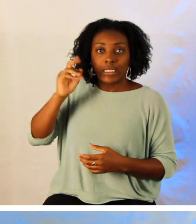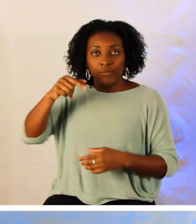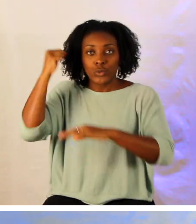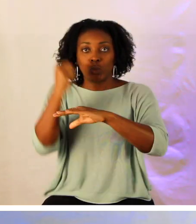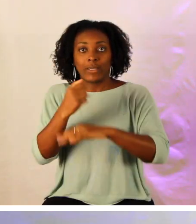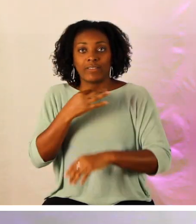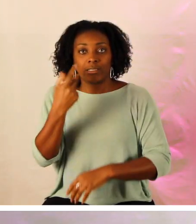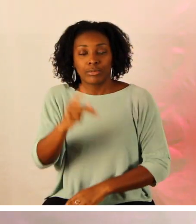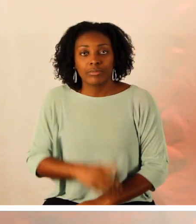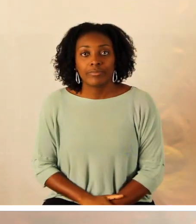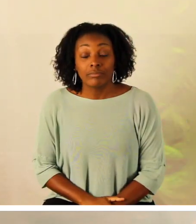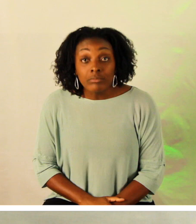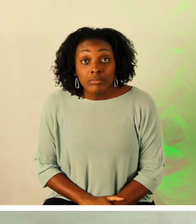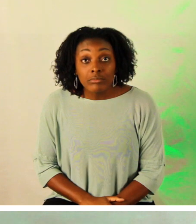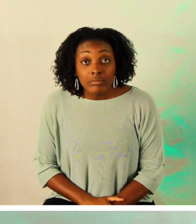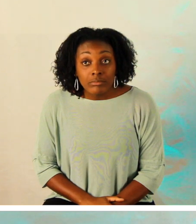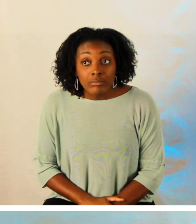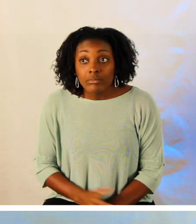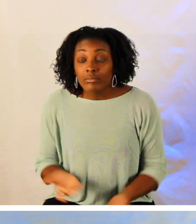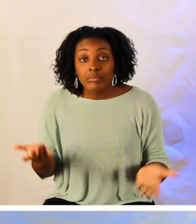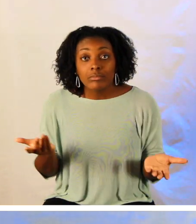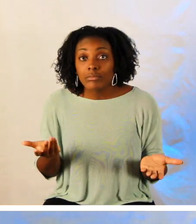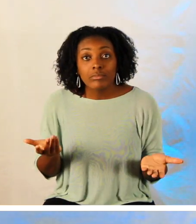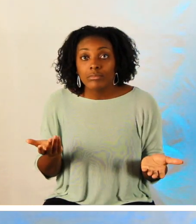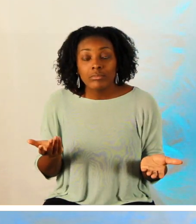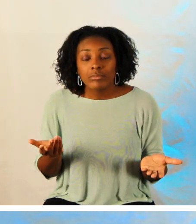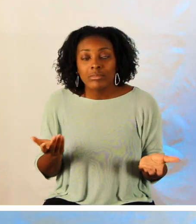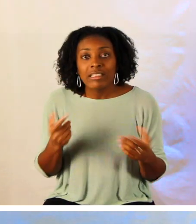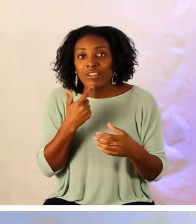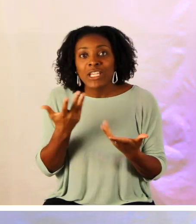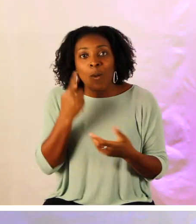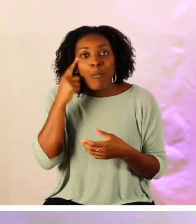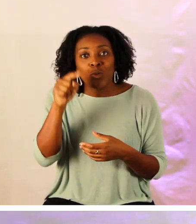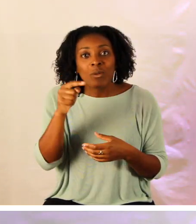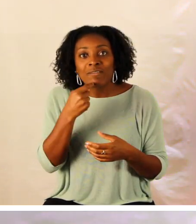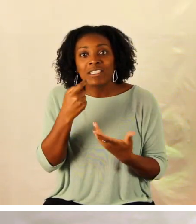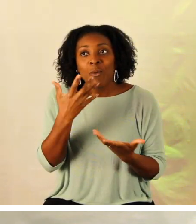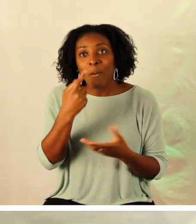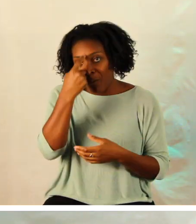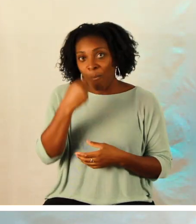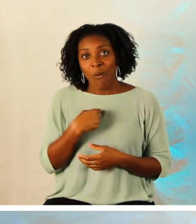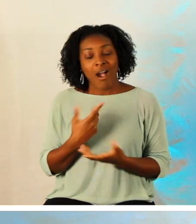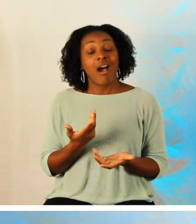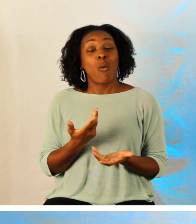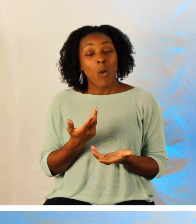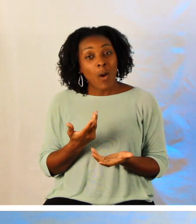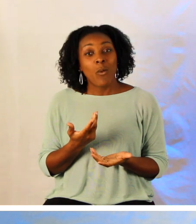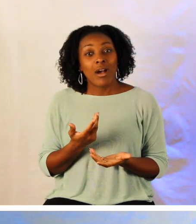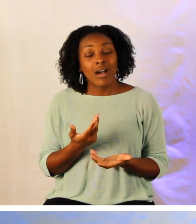sacrifie-le ». Waouh! Qu'est-ce que ça veut dire pour toi comme pour moi aujourd'hui? En fait, Dieu est en train de lui